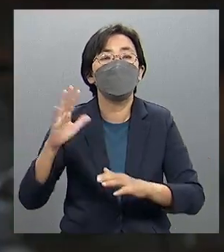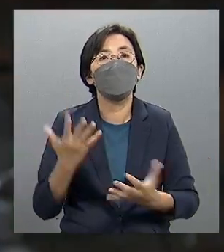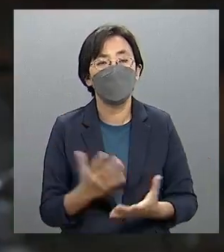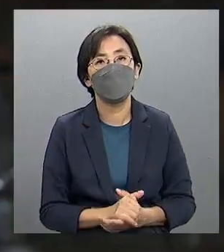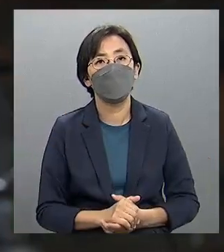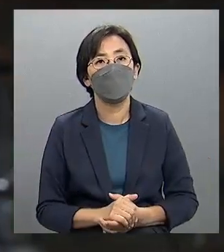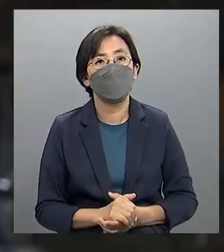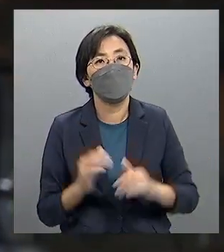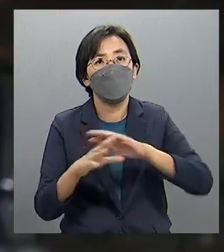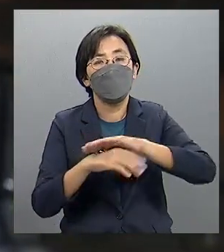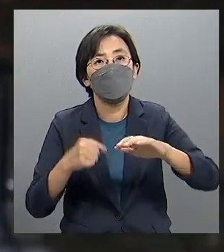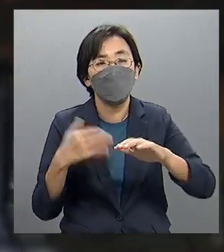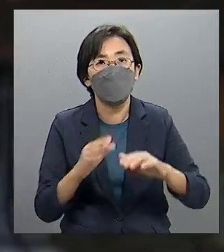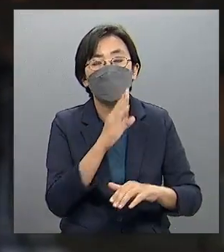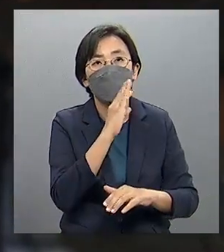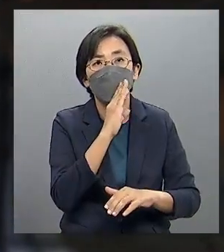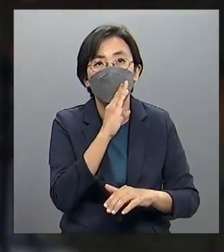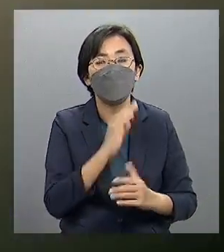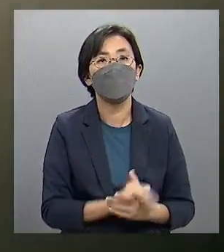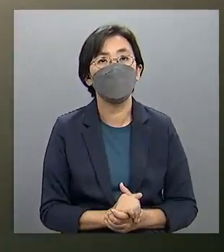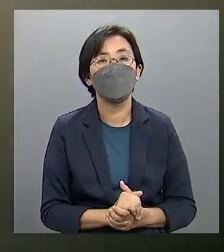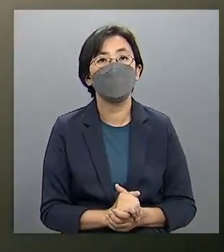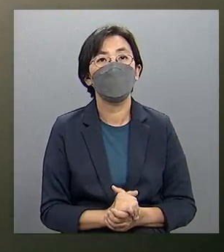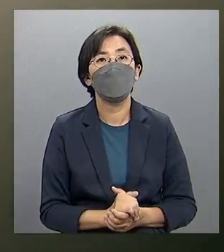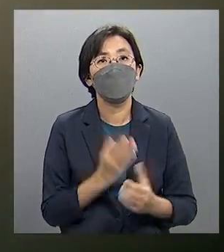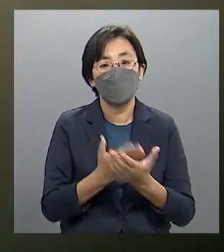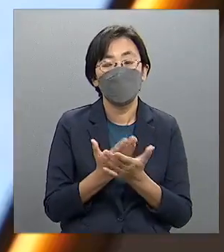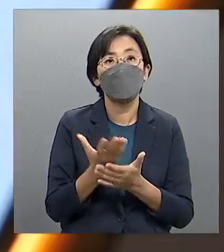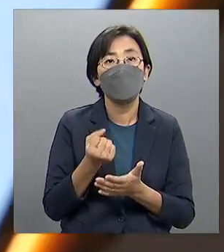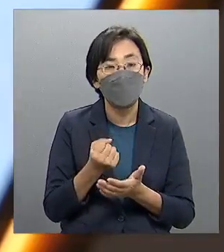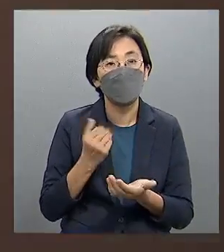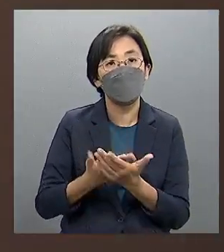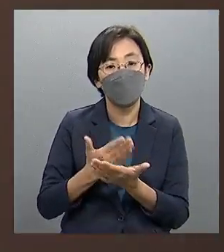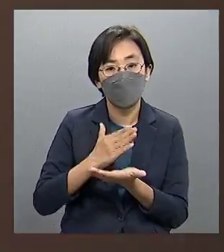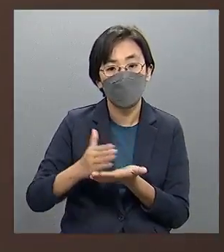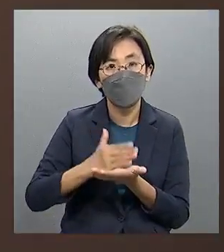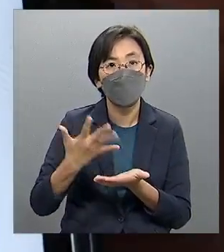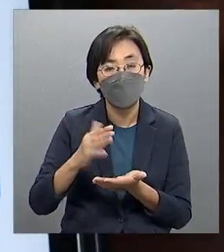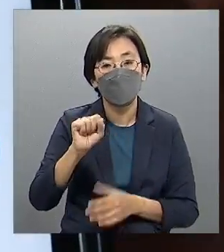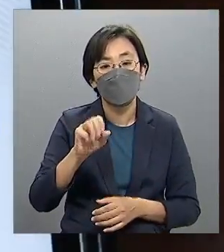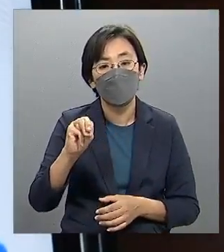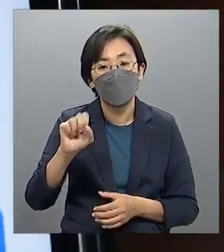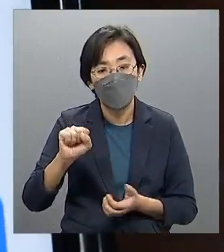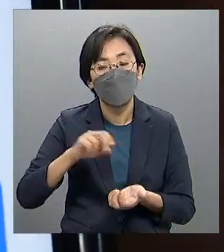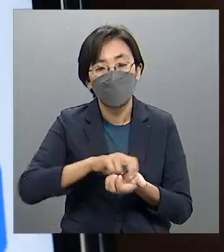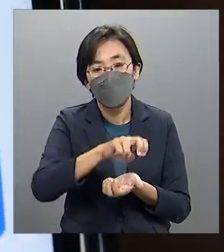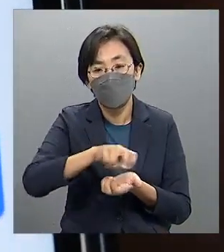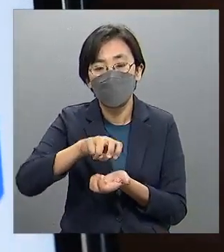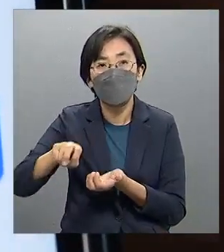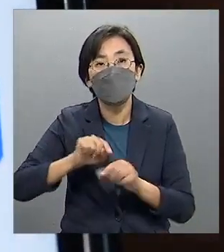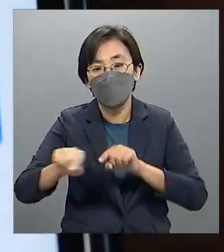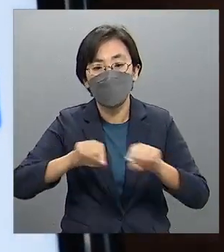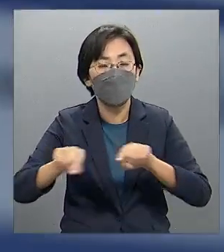าคุณยืมเงินมันปุ๊บเนี่ยแล้วคุณไม่ส่งมันนะมันก็จะส่ง SMS ไปหาทุกคนใน contact list ของคุณ ที่เรามีรายชื่อในโทรศัพ